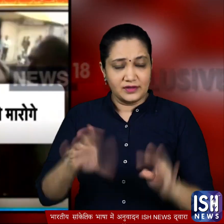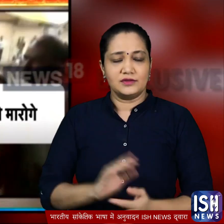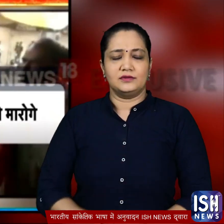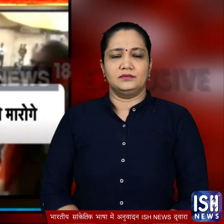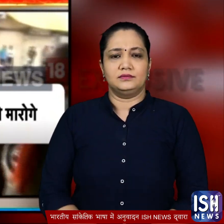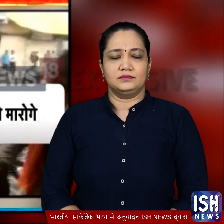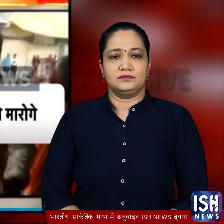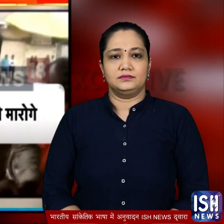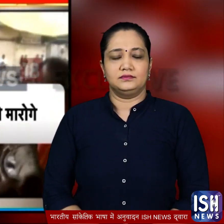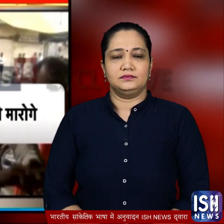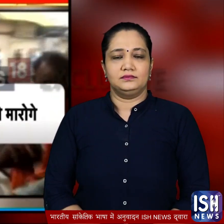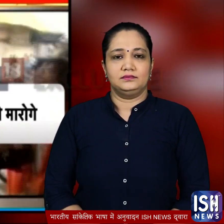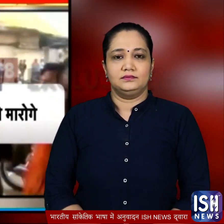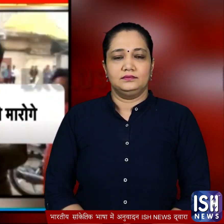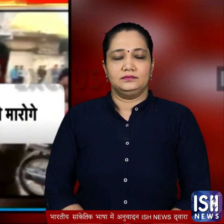हुई।